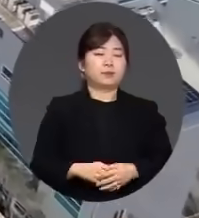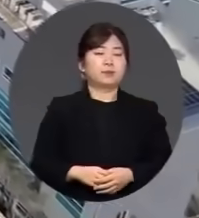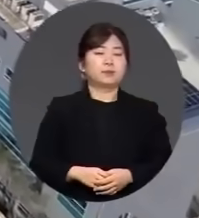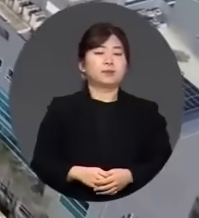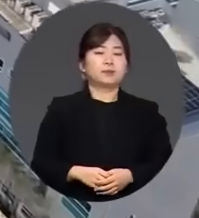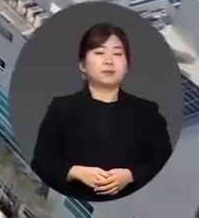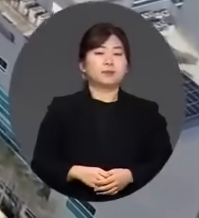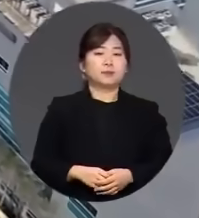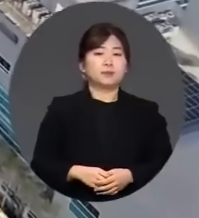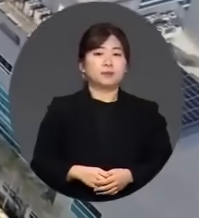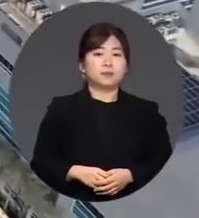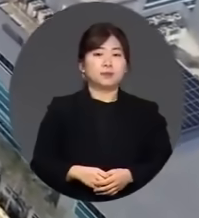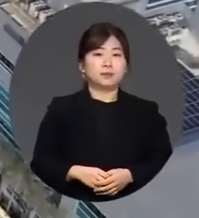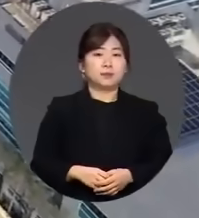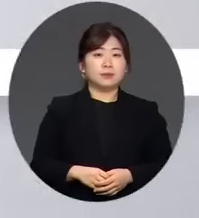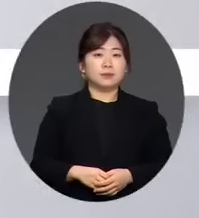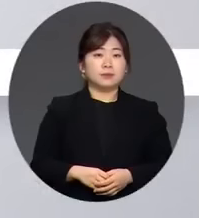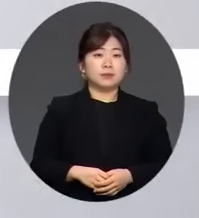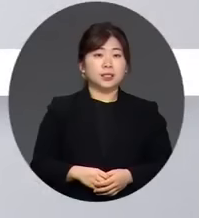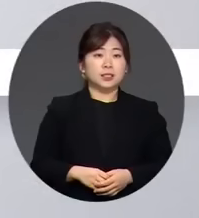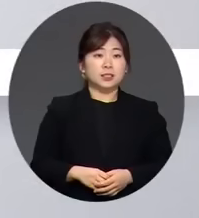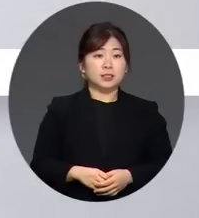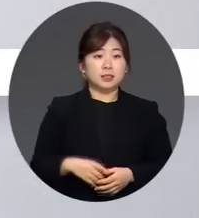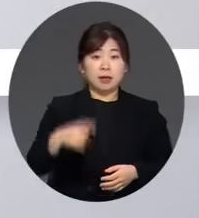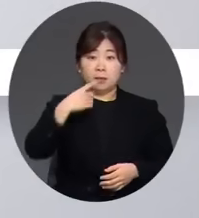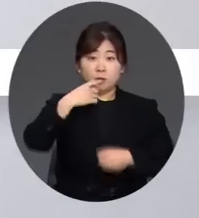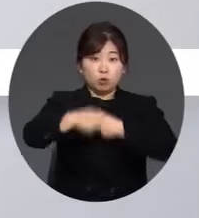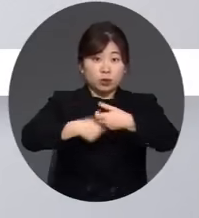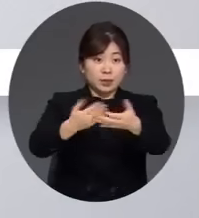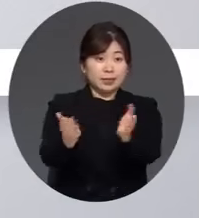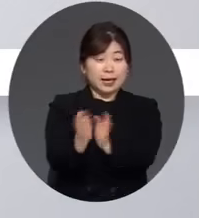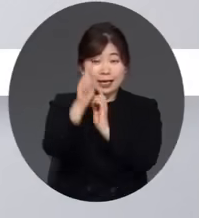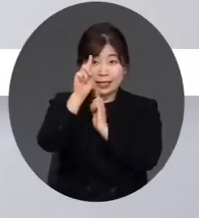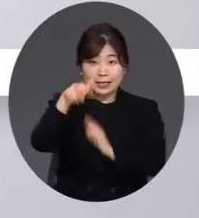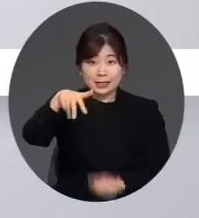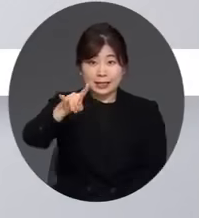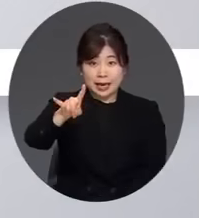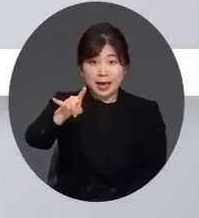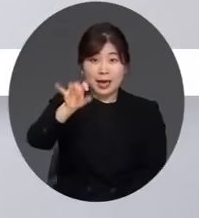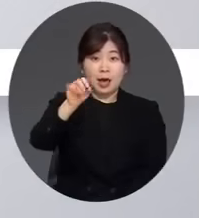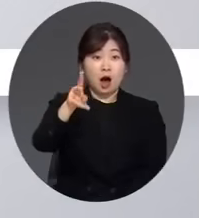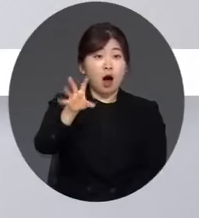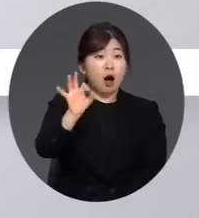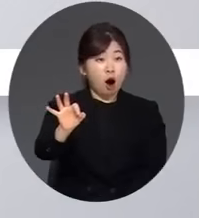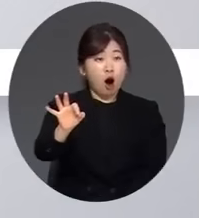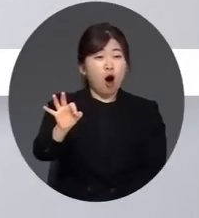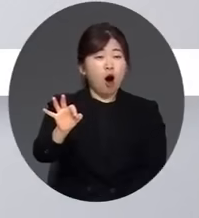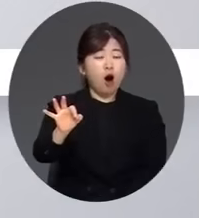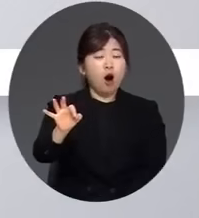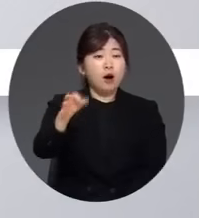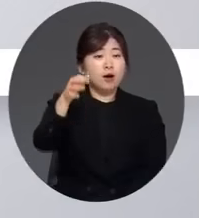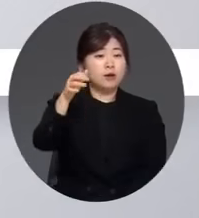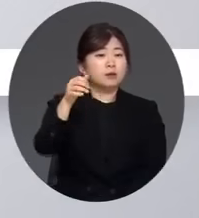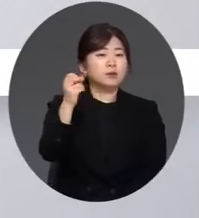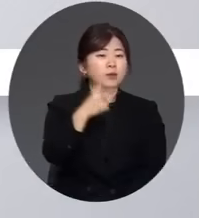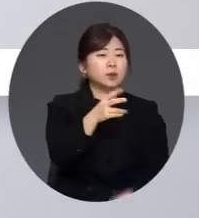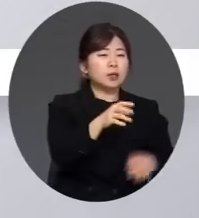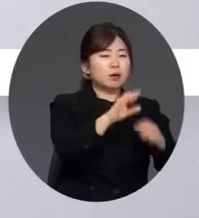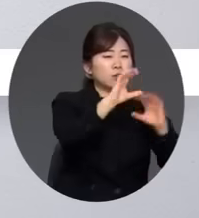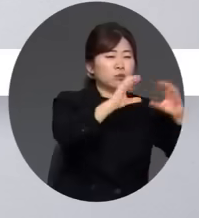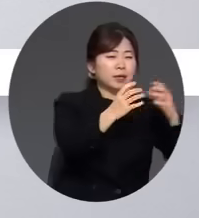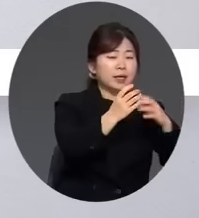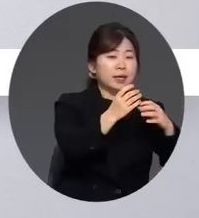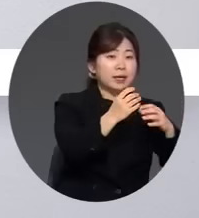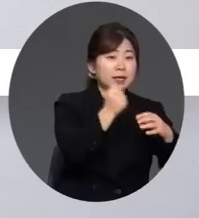이름 가나다 순으로 물었습니다 더불어민주당 이재영 전 대외경제정책 연구원장과 국민의 의 힘